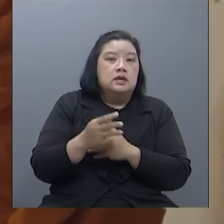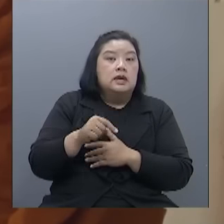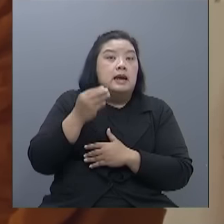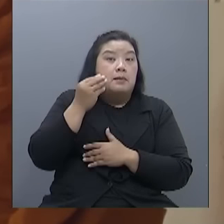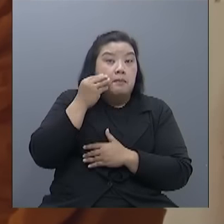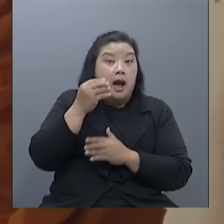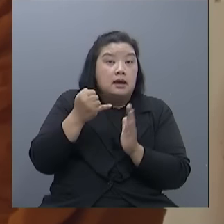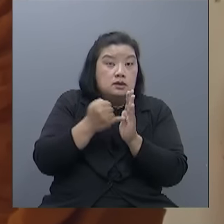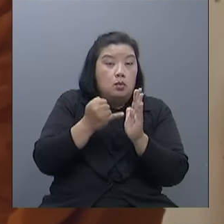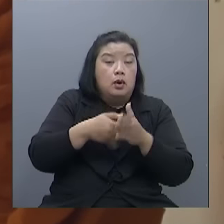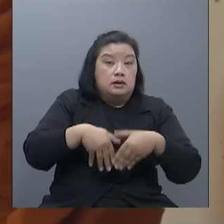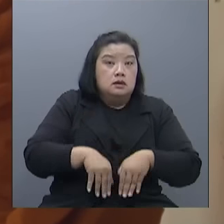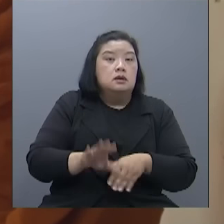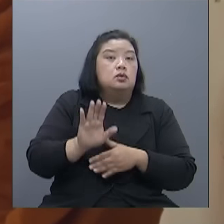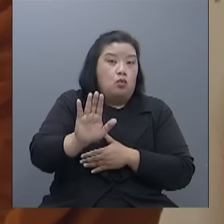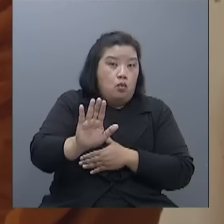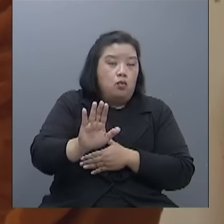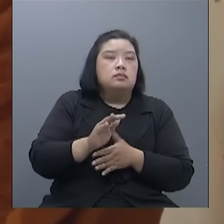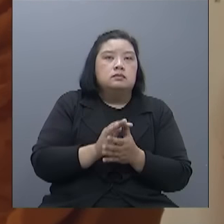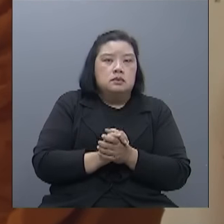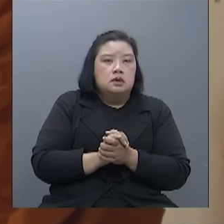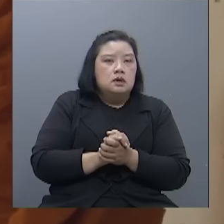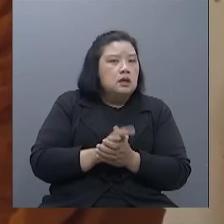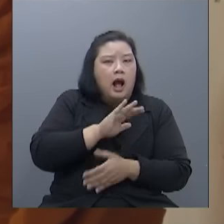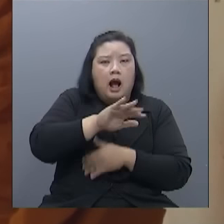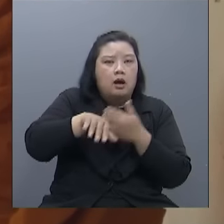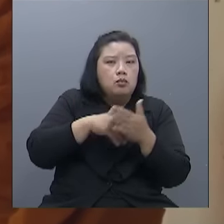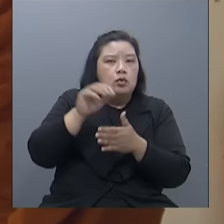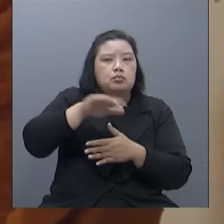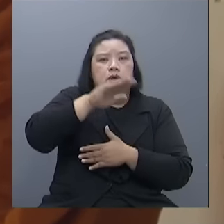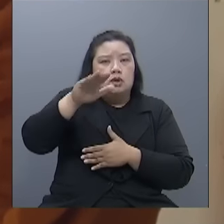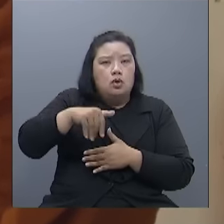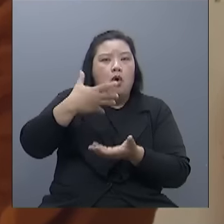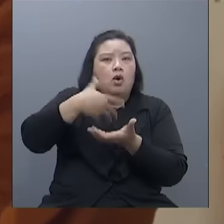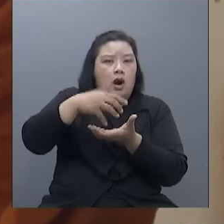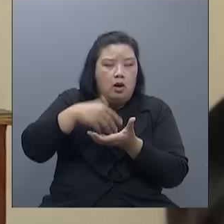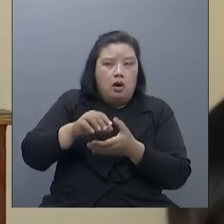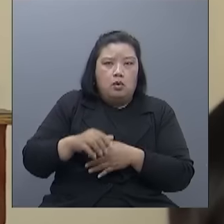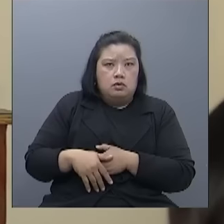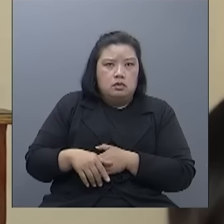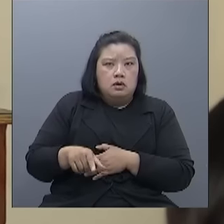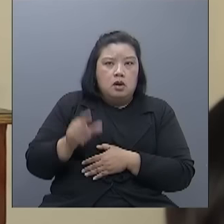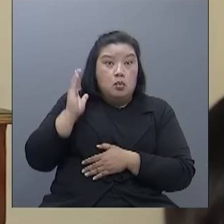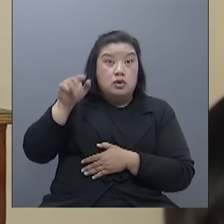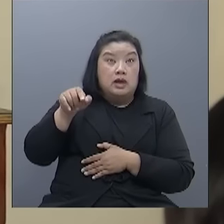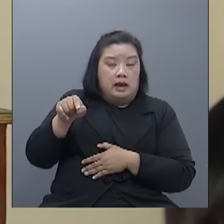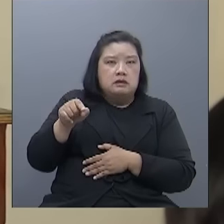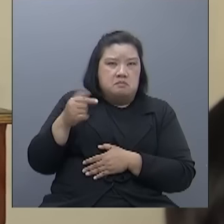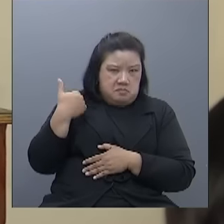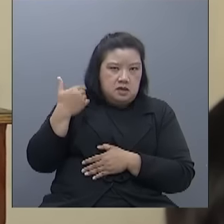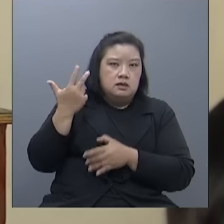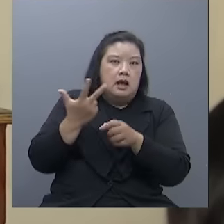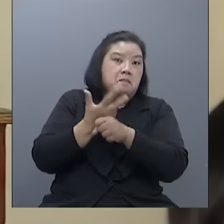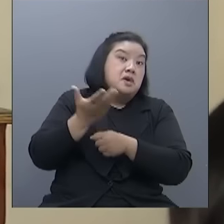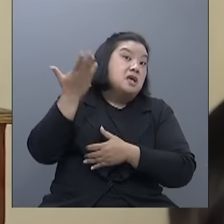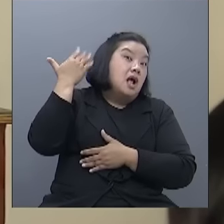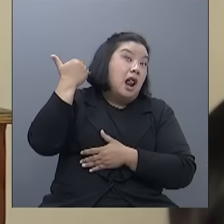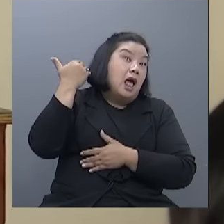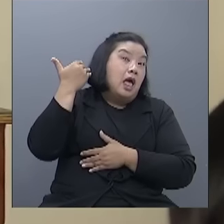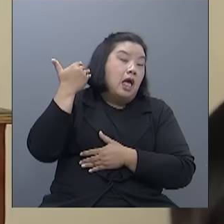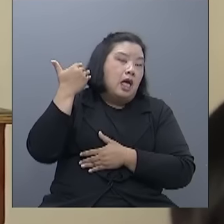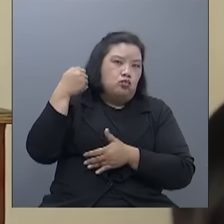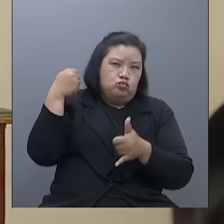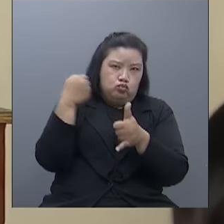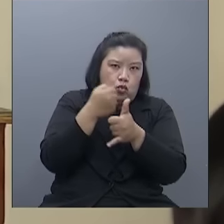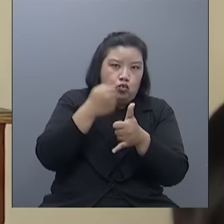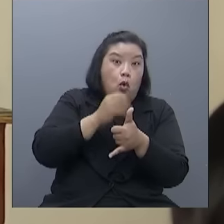ดของนายประหยัดครอบครัวให้ข้อมูลนะคะว่าผู้ก่อเหตุค่ะเคยมีประวัติทำร้ายพ่อเมื่อ3ปีก่อนซึ่งได้มีการแจ้ง